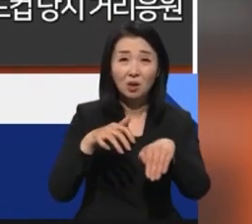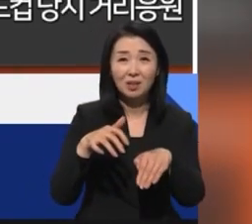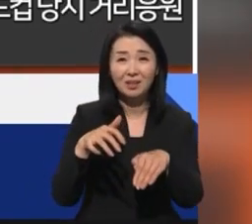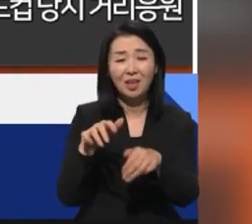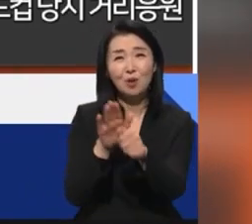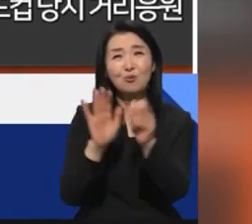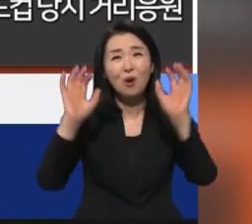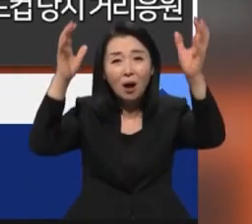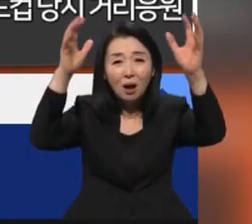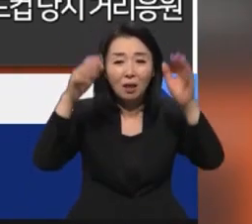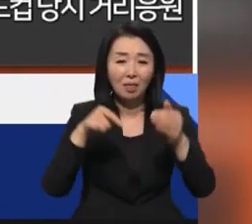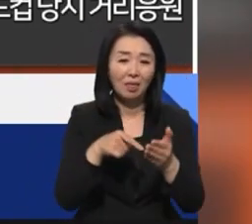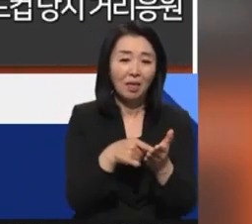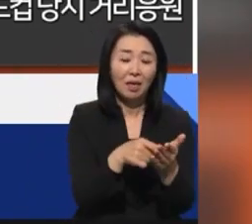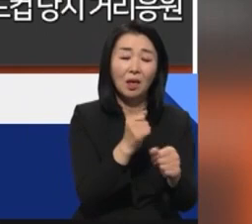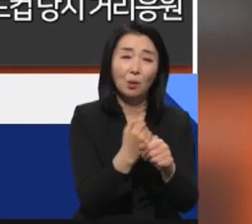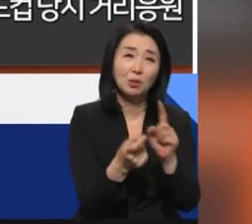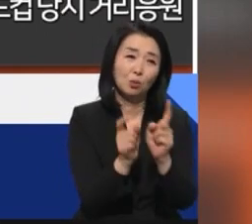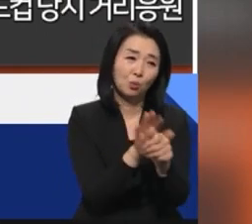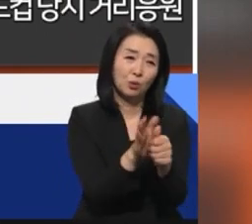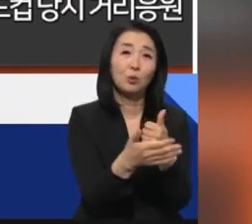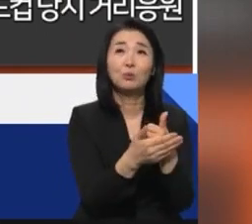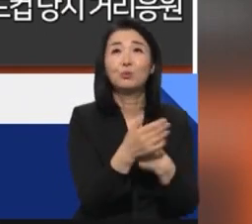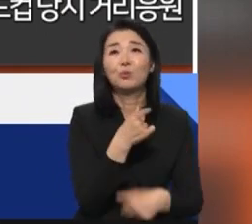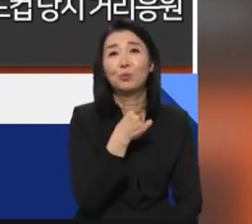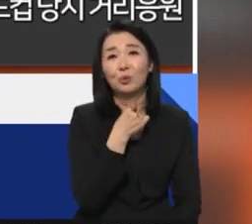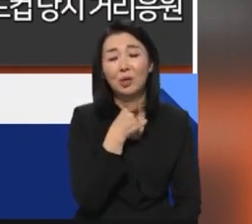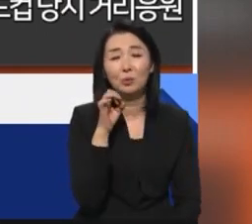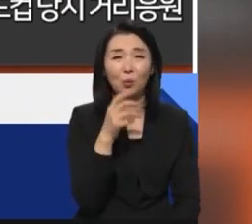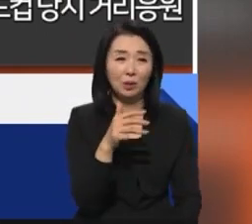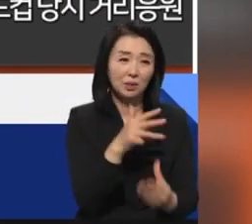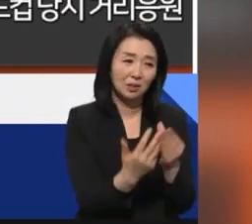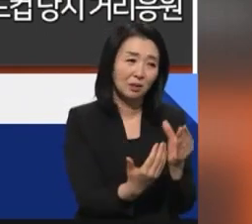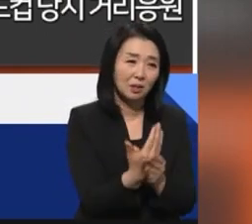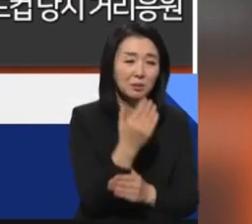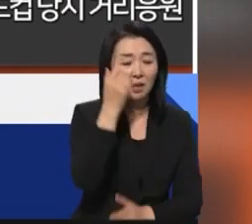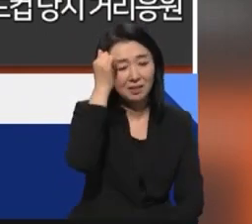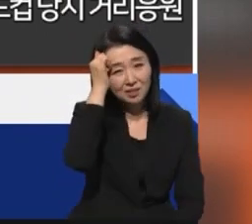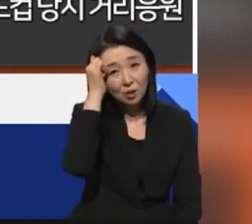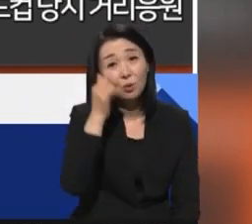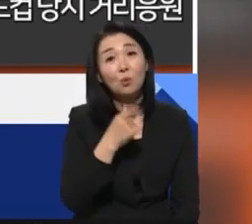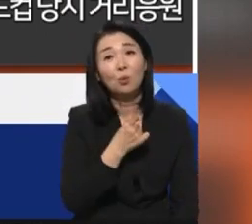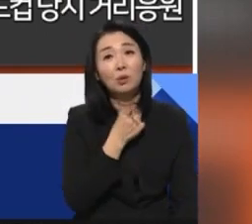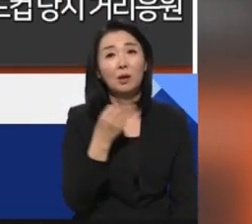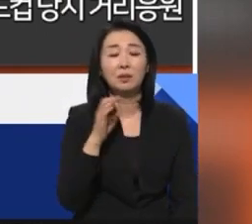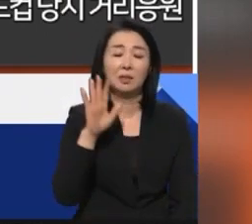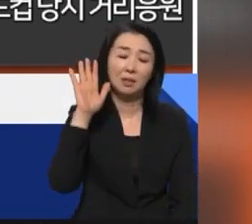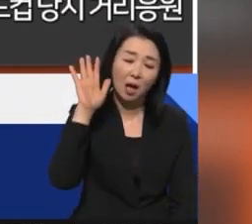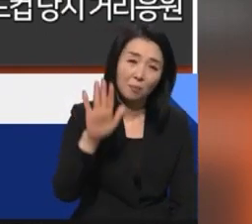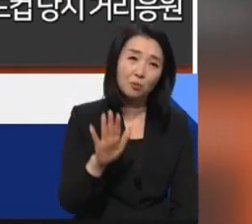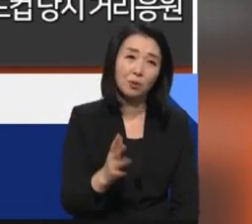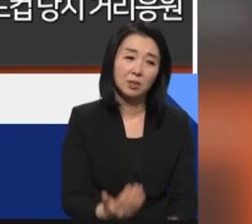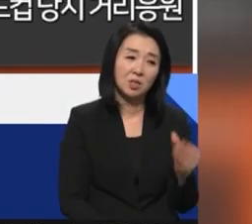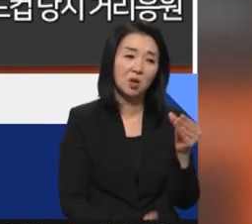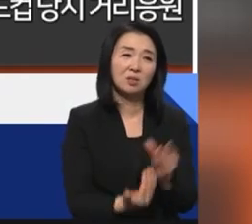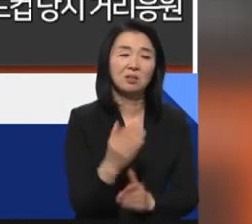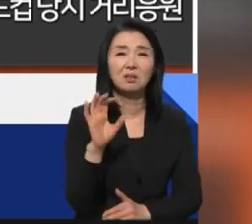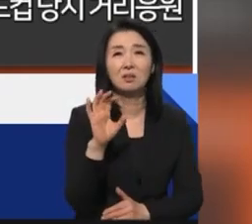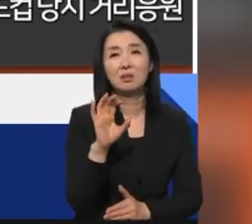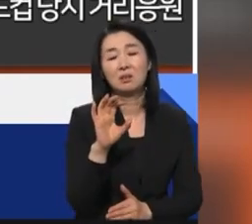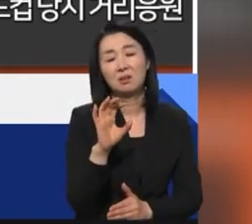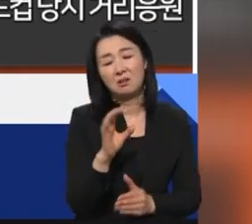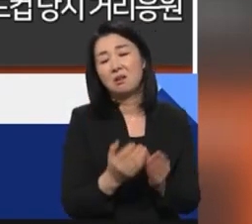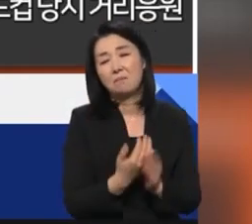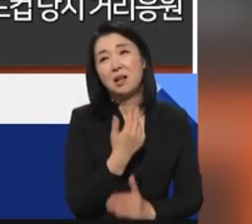위로를 해주면서 그리고 앞섰던 천사들도 기억을 하면서 다시는 이런 일들이 발생을 하지